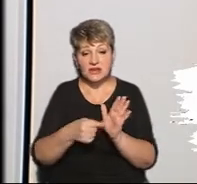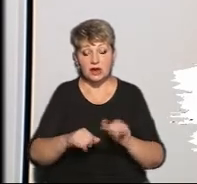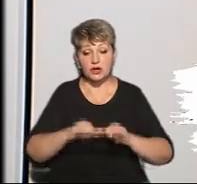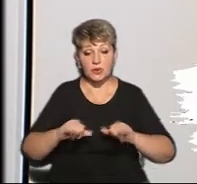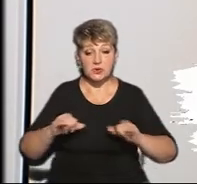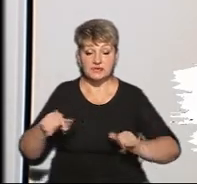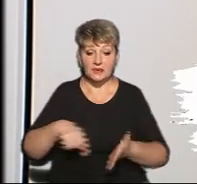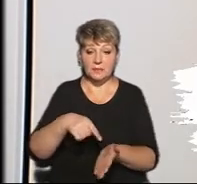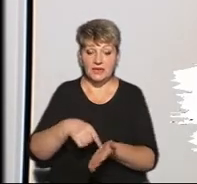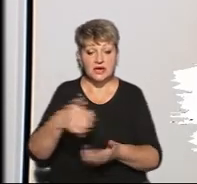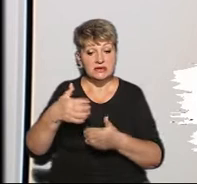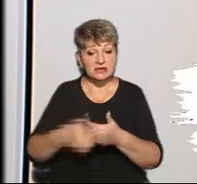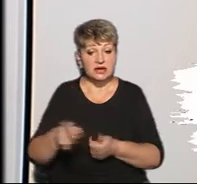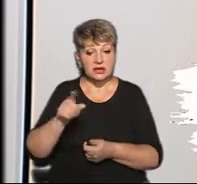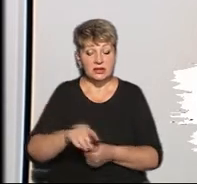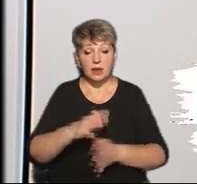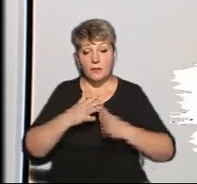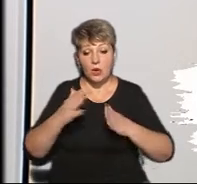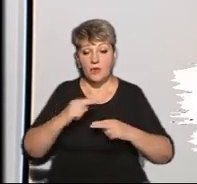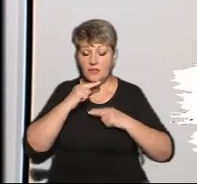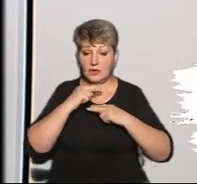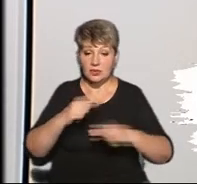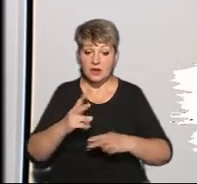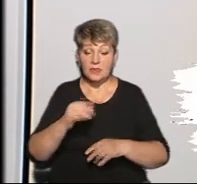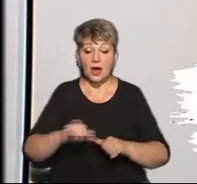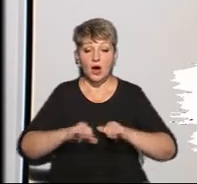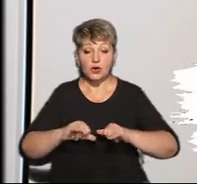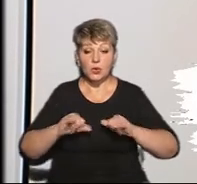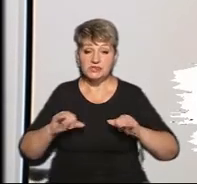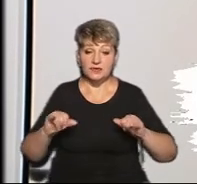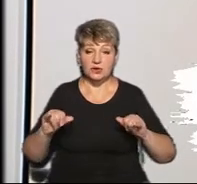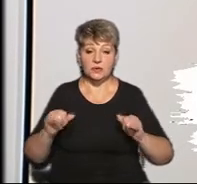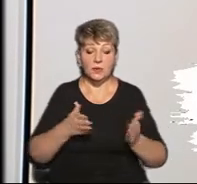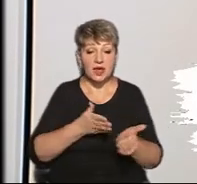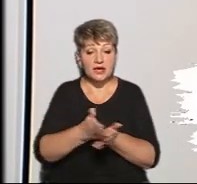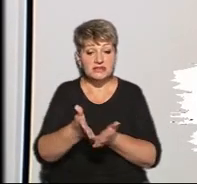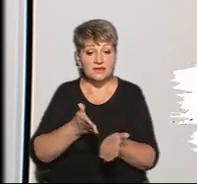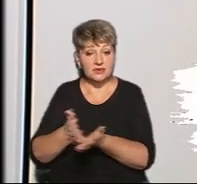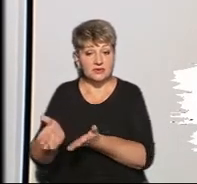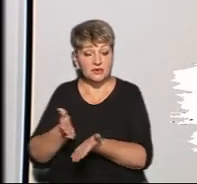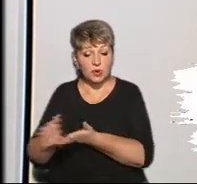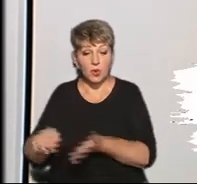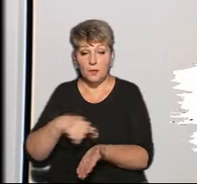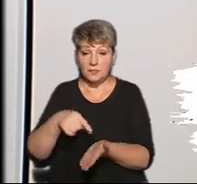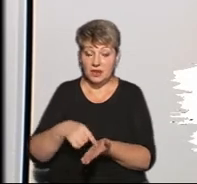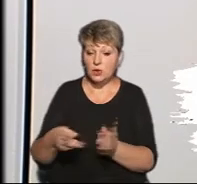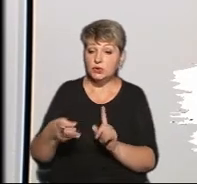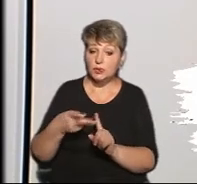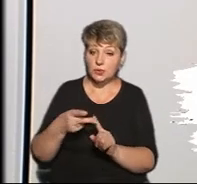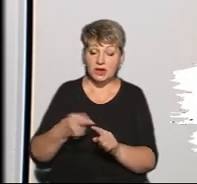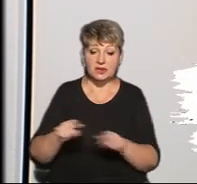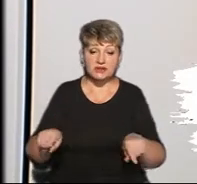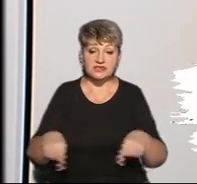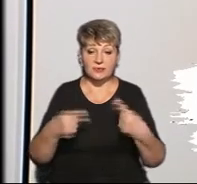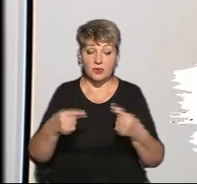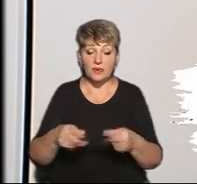розвитку міста. Серед них акцент робиться на розвитку інфраструктури міста. По-друге, це